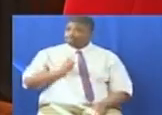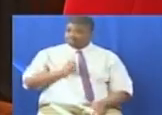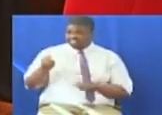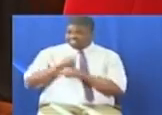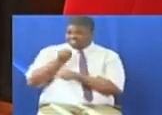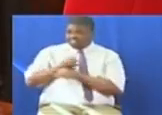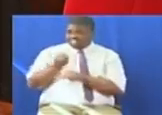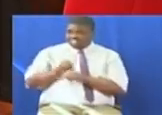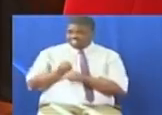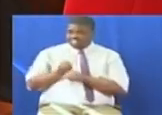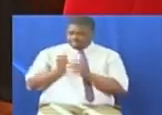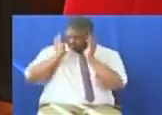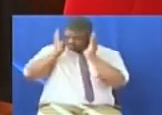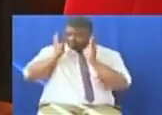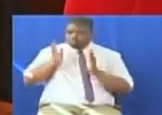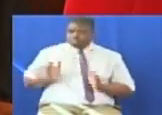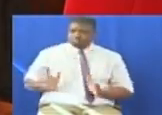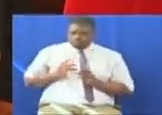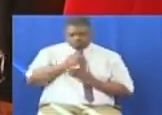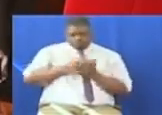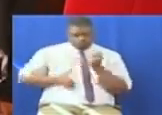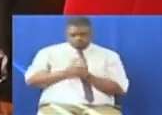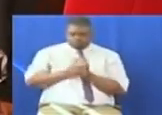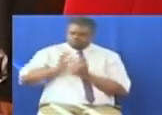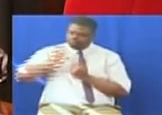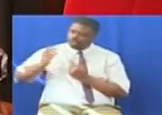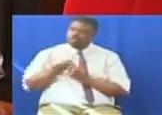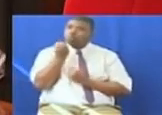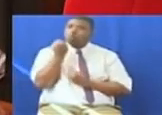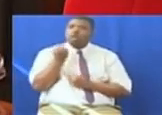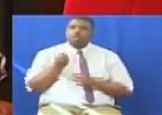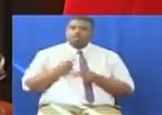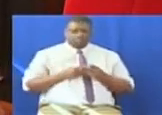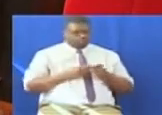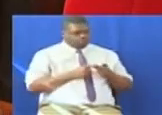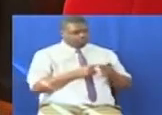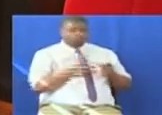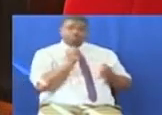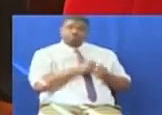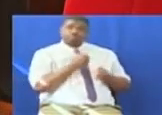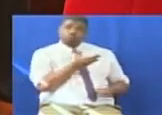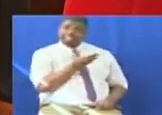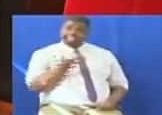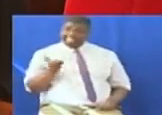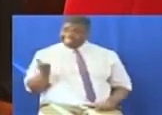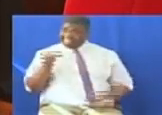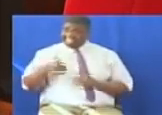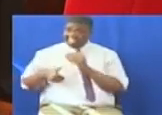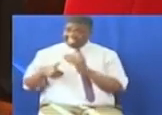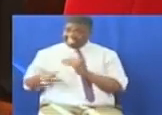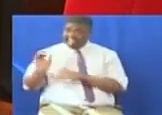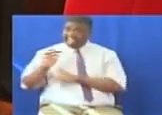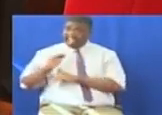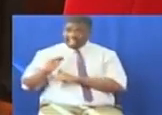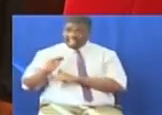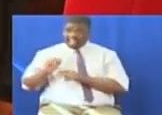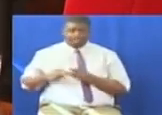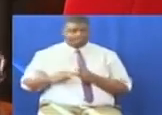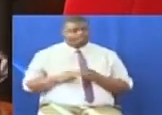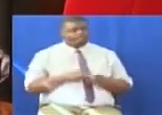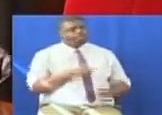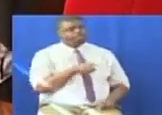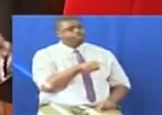yamempelekea Mheshimiwa Rais wetu kufanikiwa. Na jengine ambalo ni la ziada,